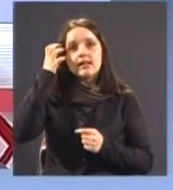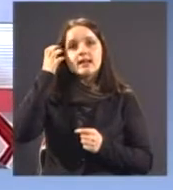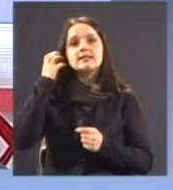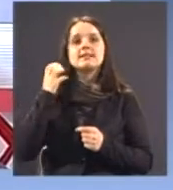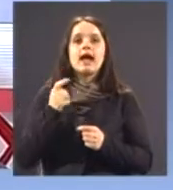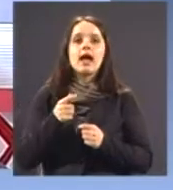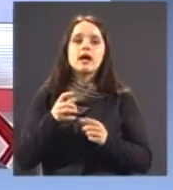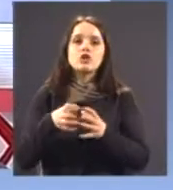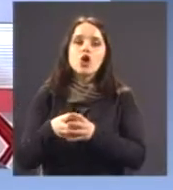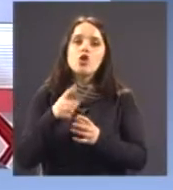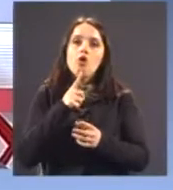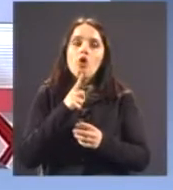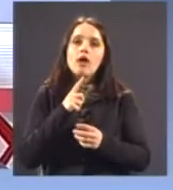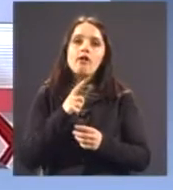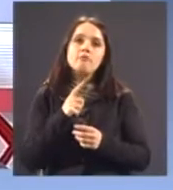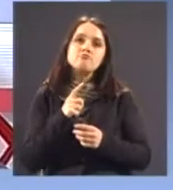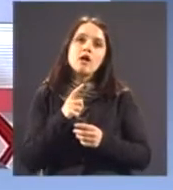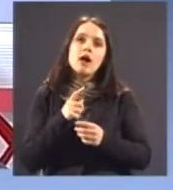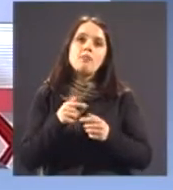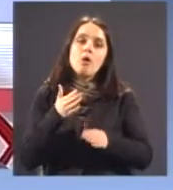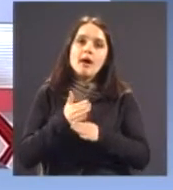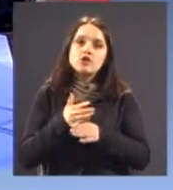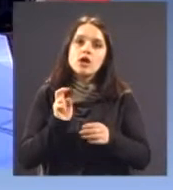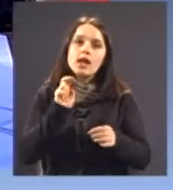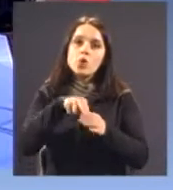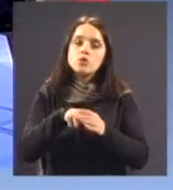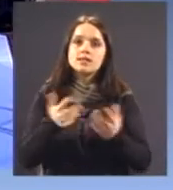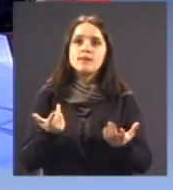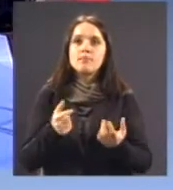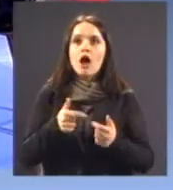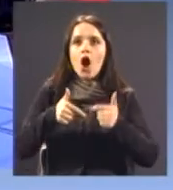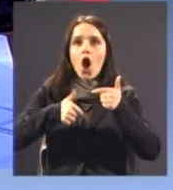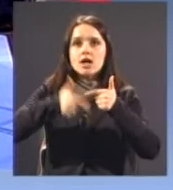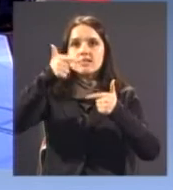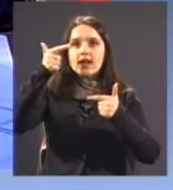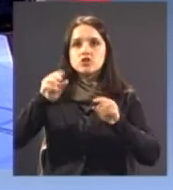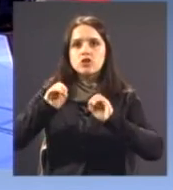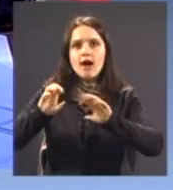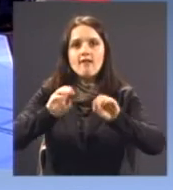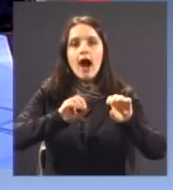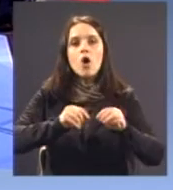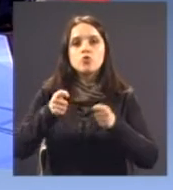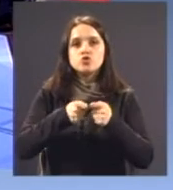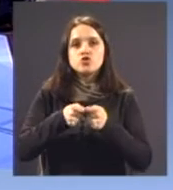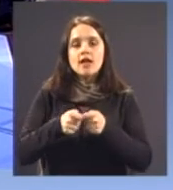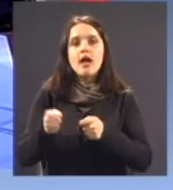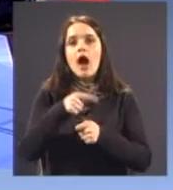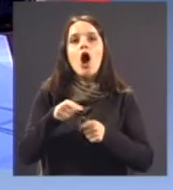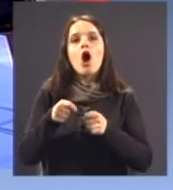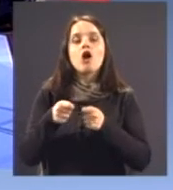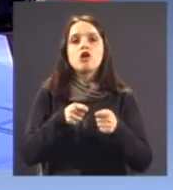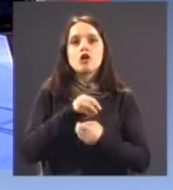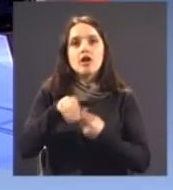zapravo pomaže toj inkluziji. Osvještava recimo udruženja, osvještavaju roditelje. Roditelji vrše pritisak